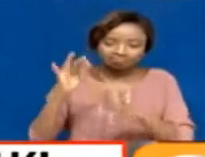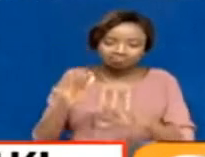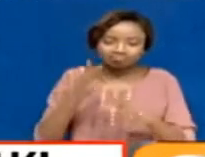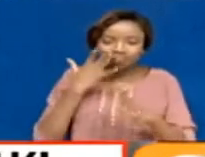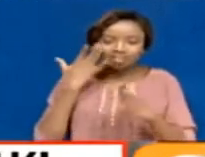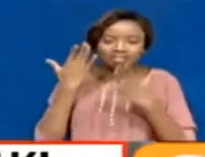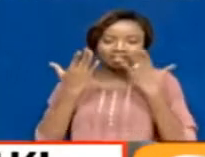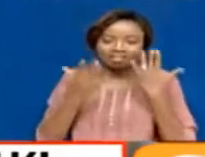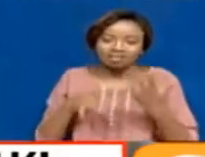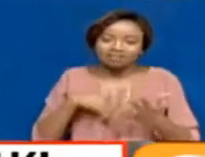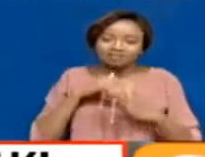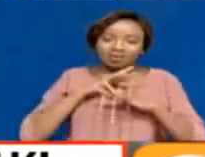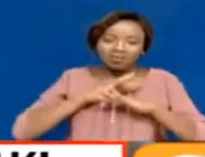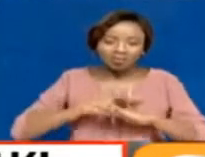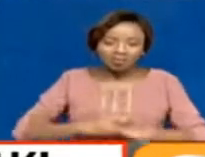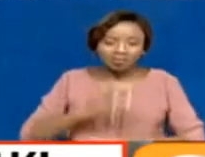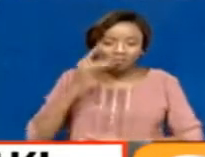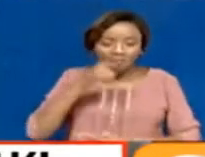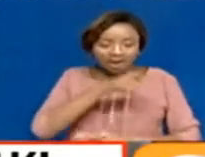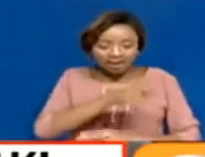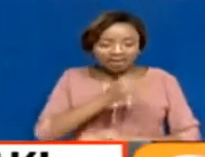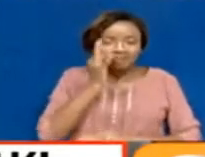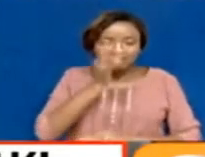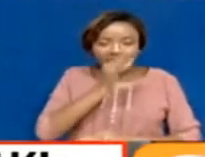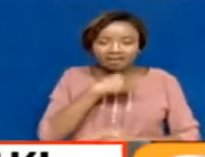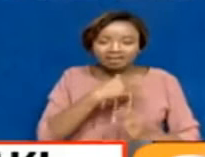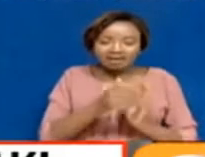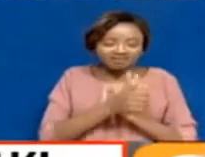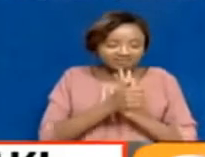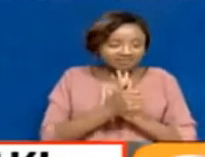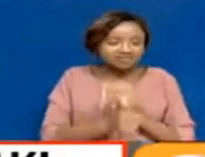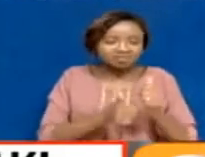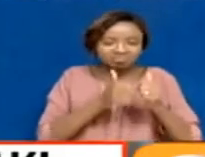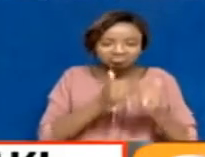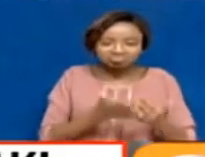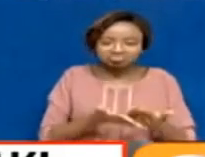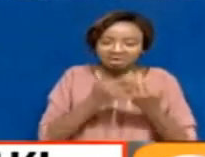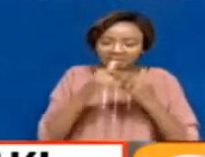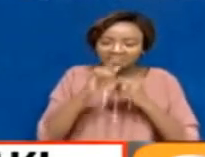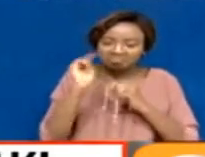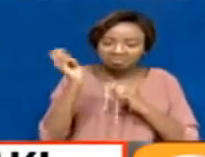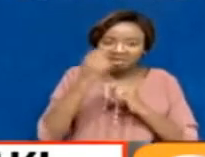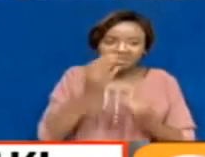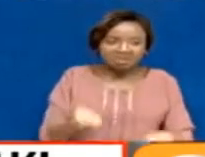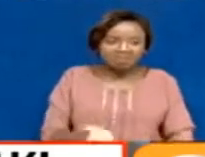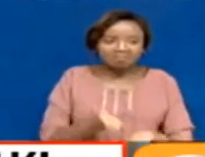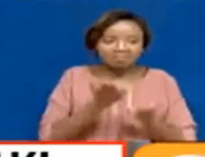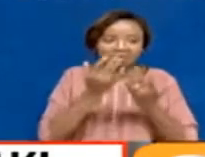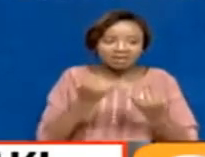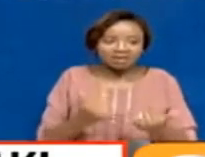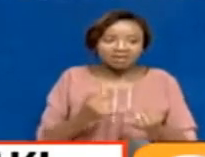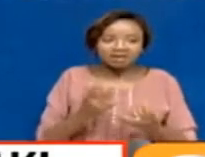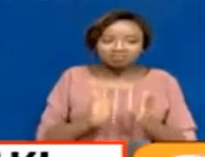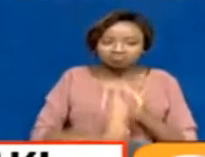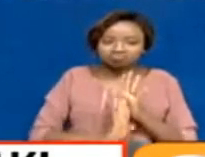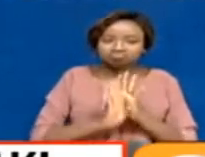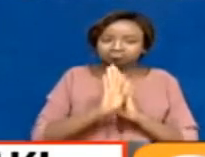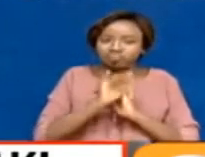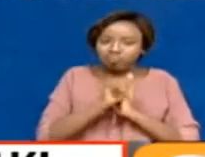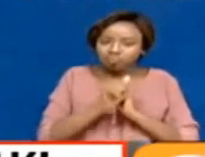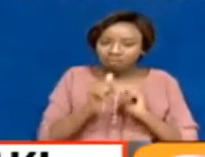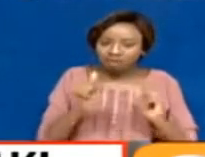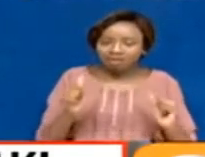zikazaa matunda, na Kenya yote imefahamu na imeguzwa na kujitolea kwake